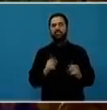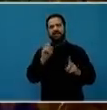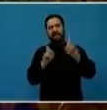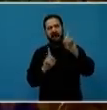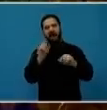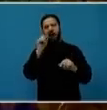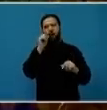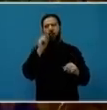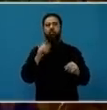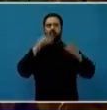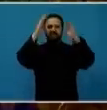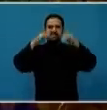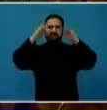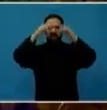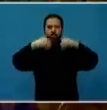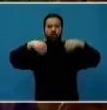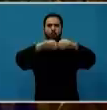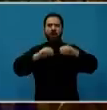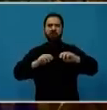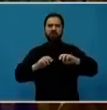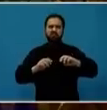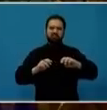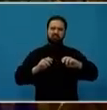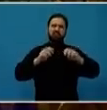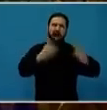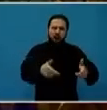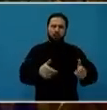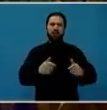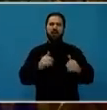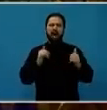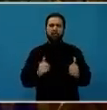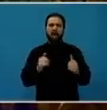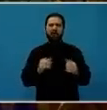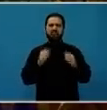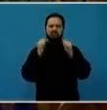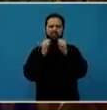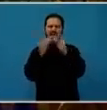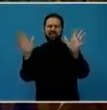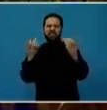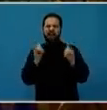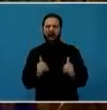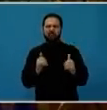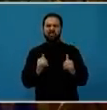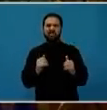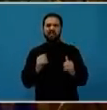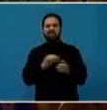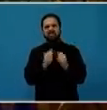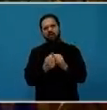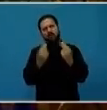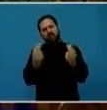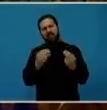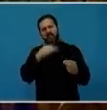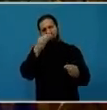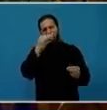dacă omul zilelor noastre se aruncă așa în blestemele acestea, sau mai bine zis, începe